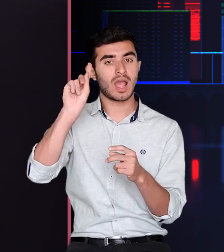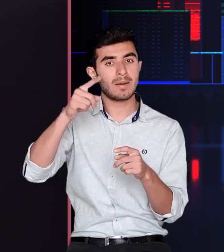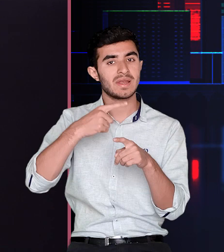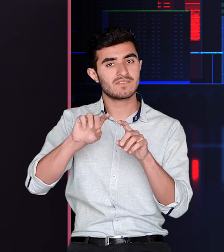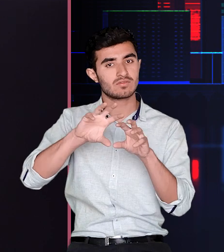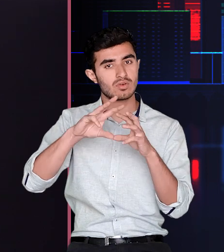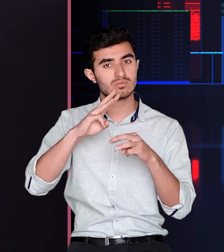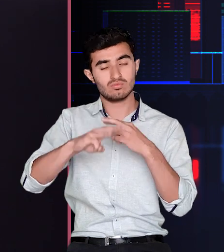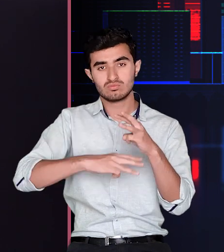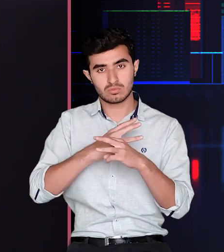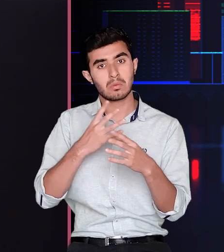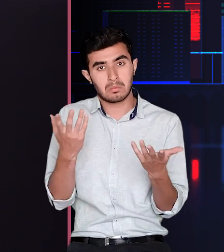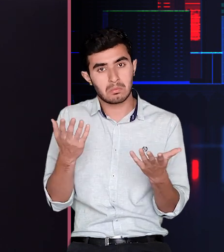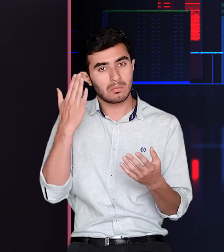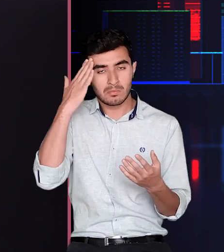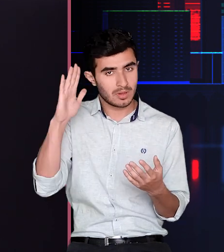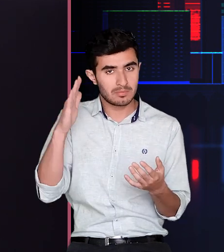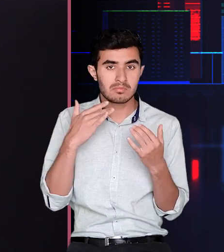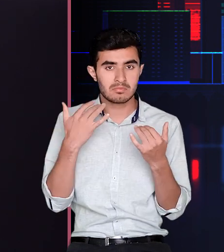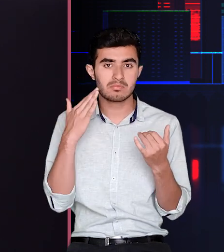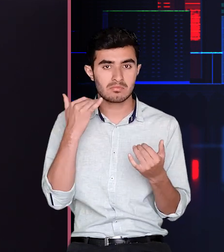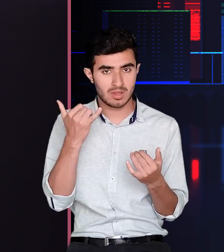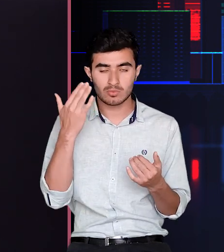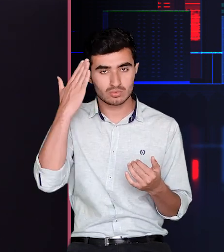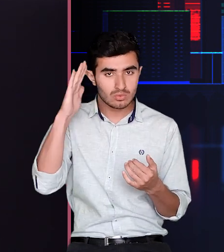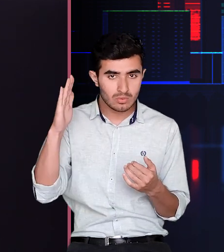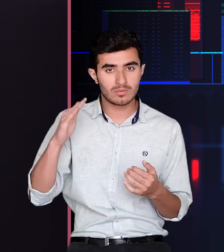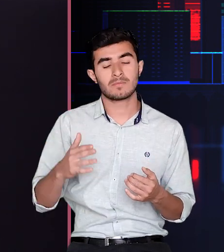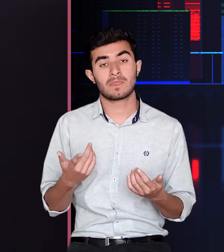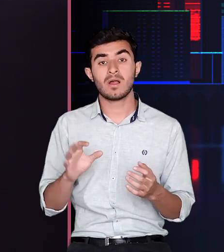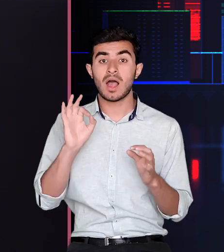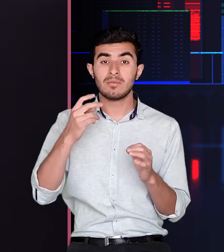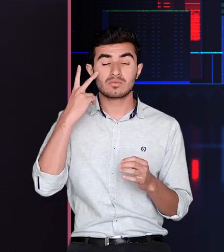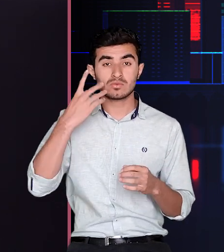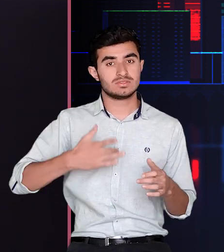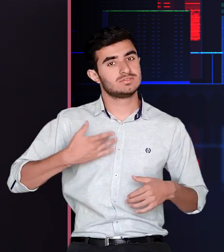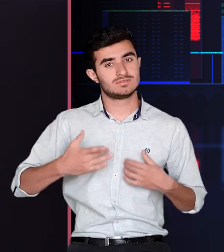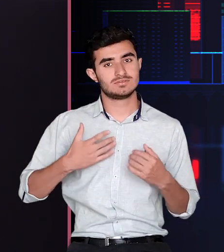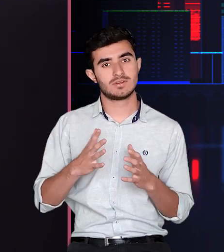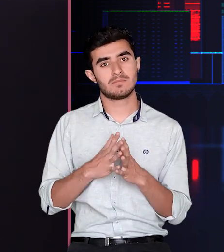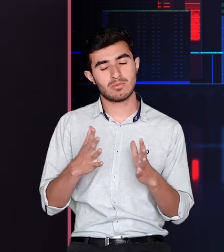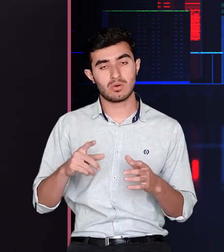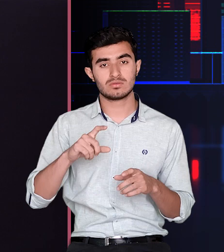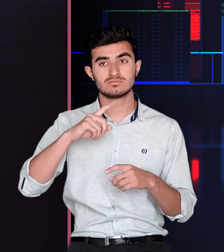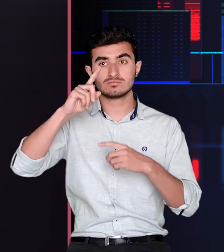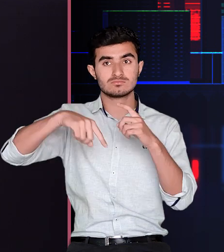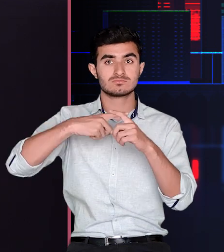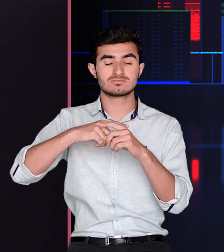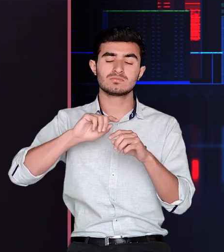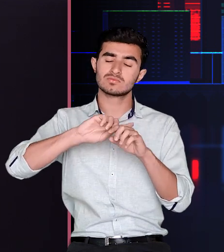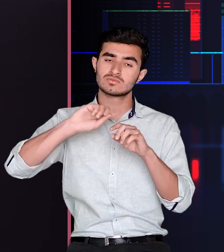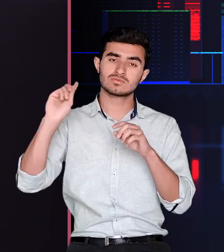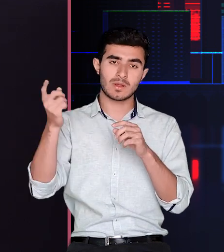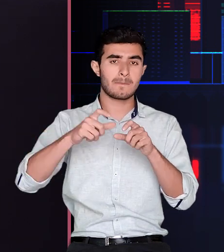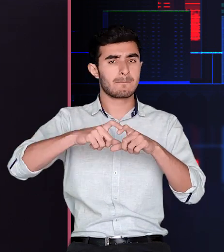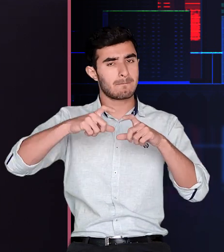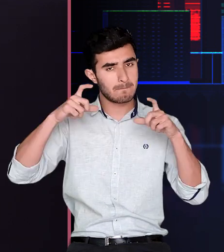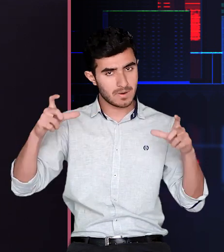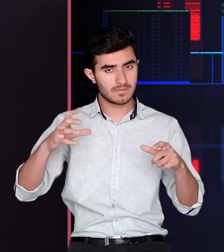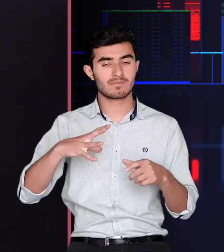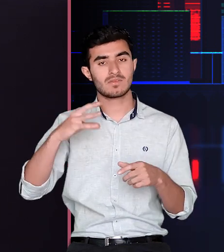डिफरेंट टाइप्स ऑफ उसकी कैरेक्टरिस्टिक्स होंगी। तो दैट फैसिनेट्स मी कि यूनिवर्स इज़ सो बिग एंड वी हैवंट